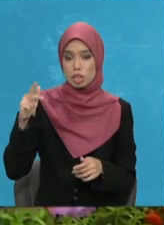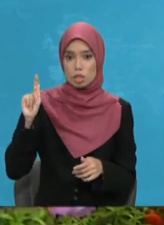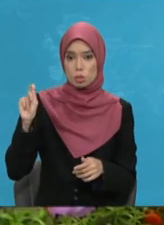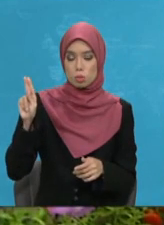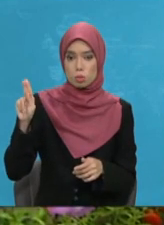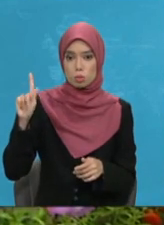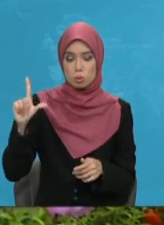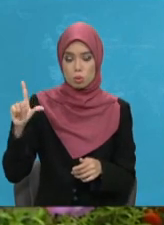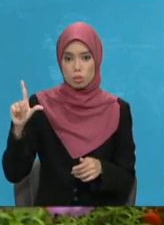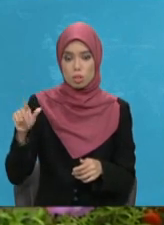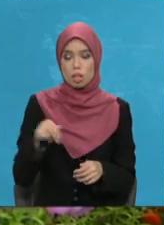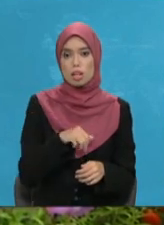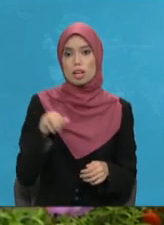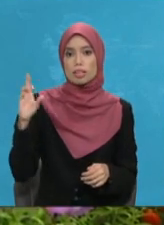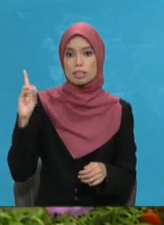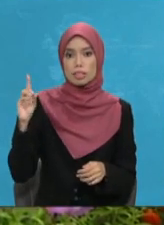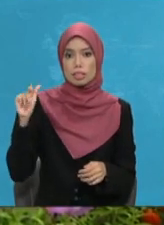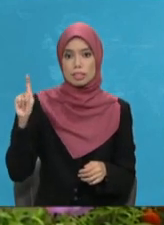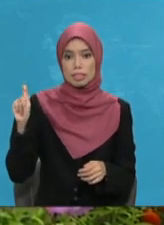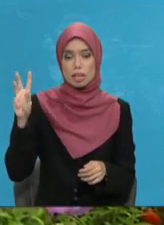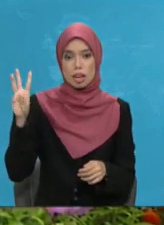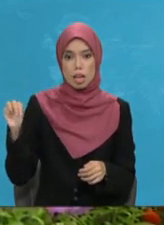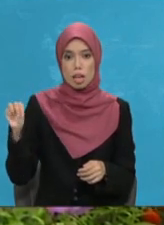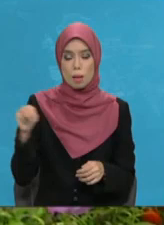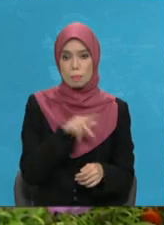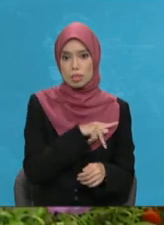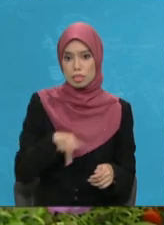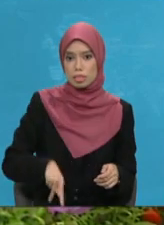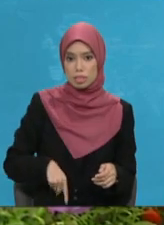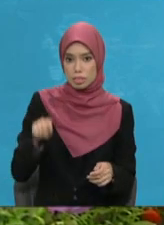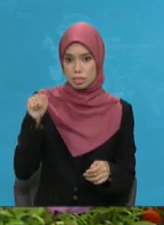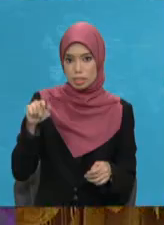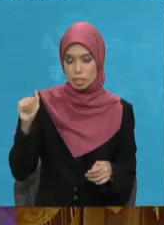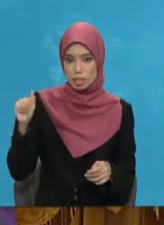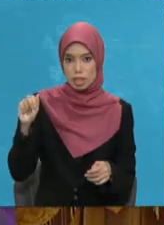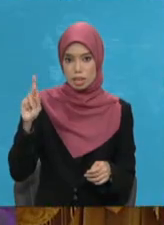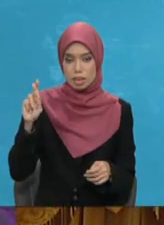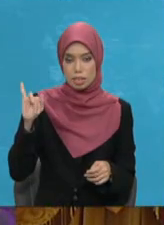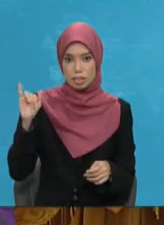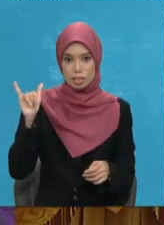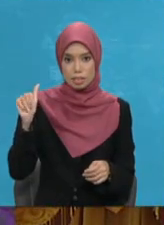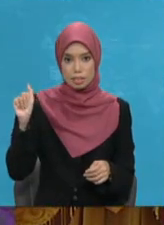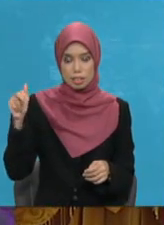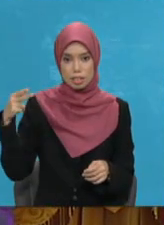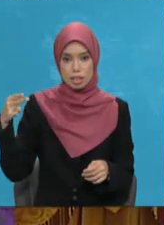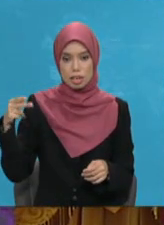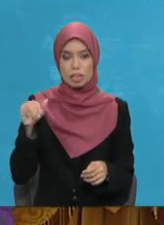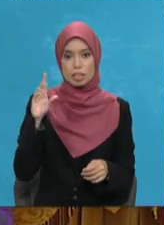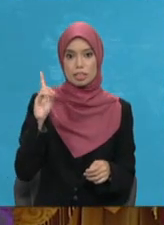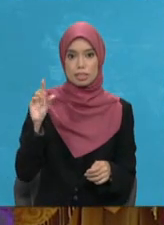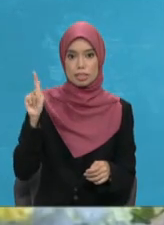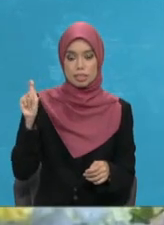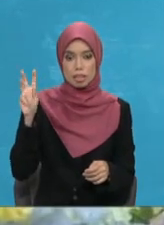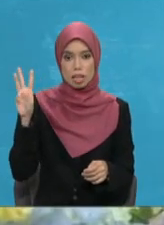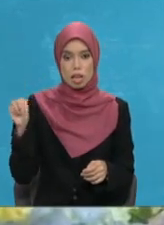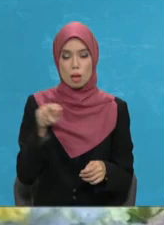teramat Mulia Pangeran anak istri pangeran anak hajat ya yang teramat Mulia padukasri Pangeran anak putri Hajah majidah